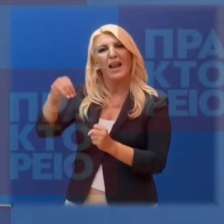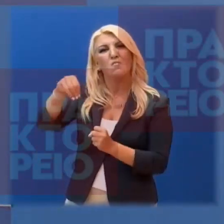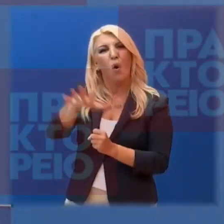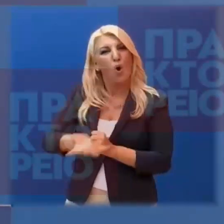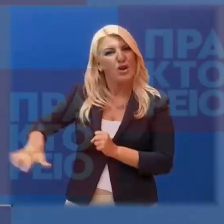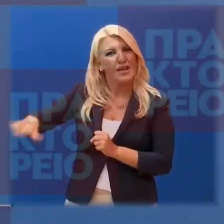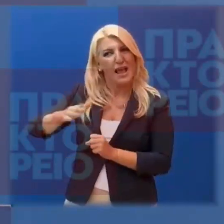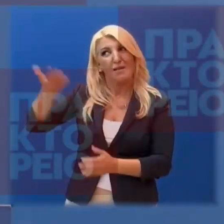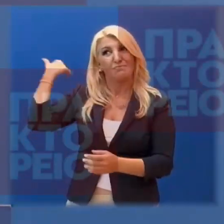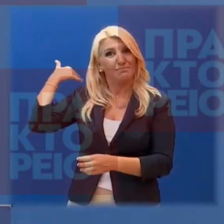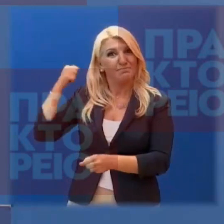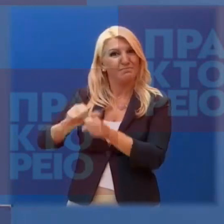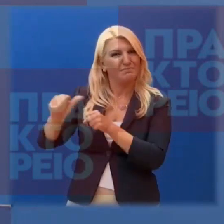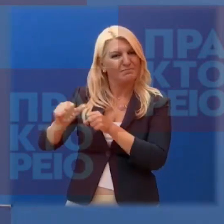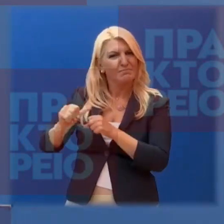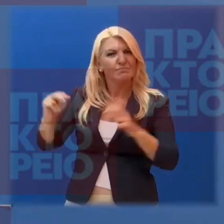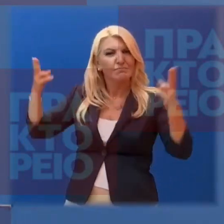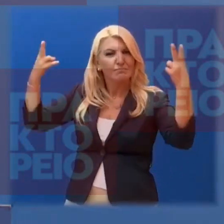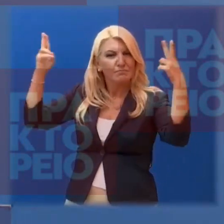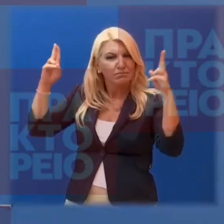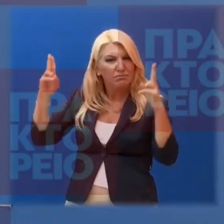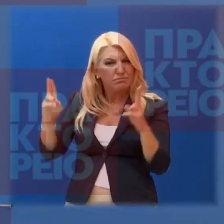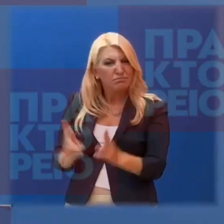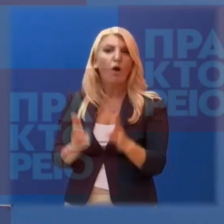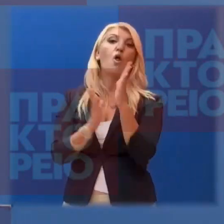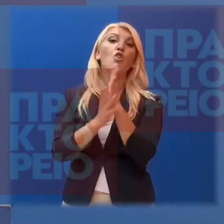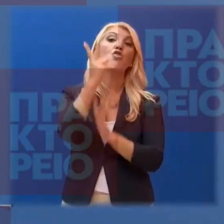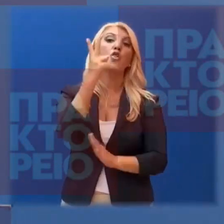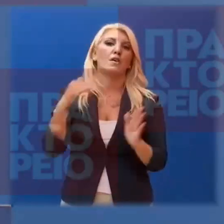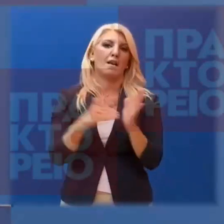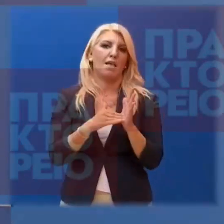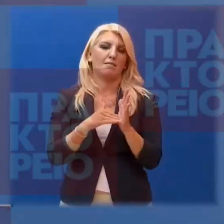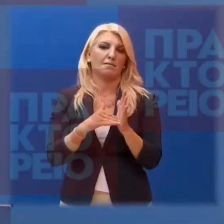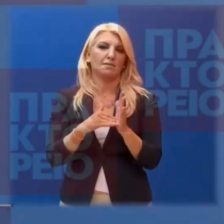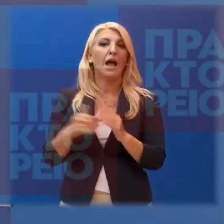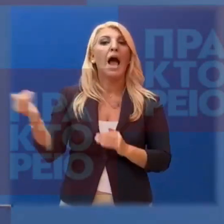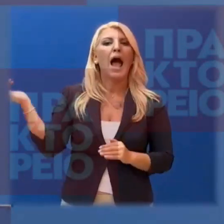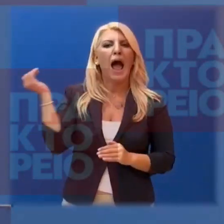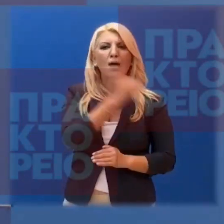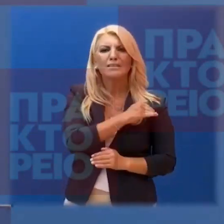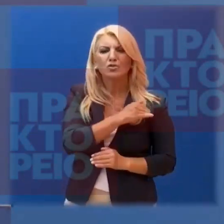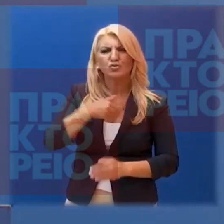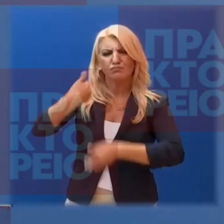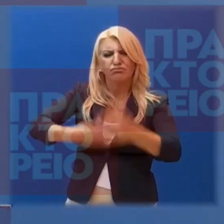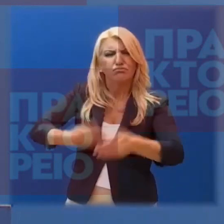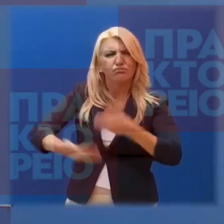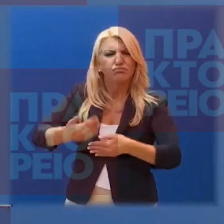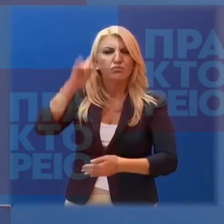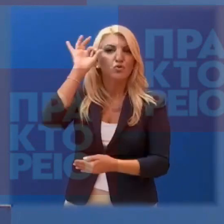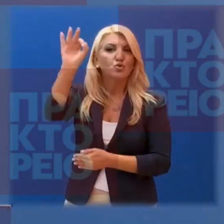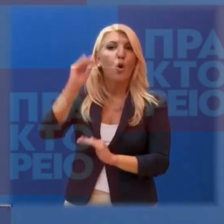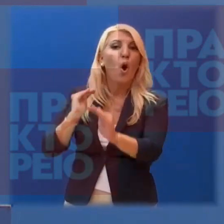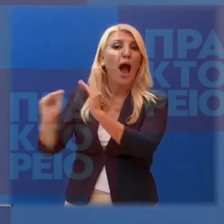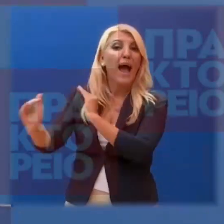μήνες, καταφέραμε να τους μειώσουμε σε περίπου 12.000 σήμερα. Και με την επιτάχυνση των διαδικασιών ασύλου και τις αυξημένες